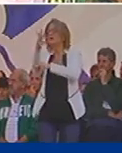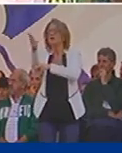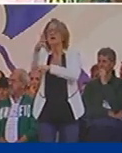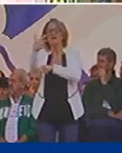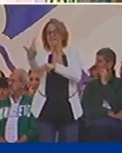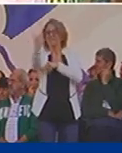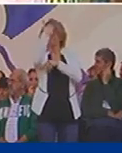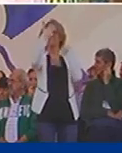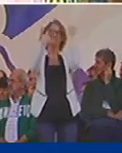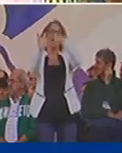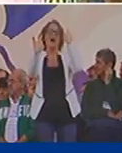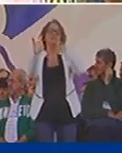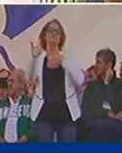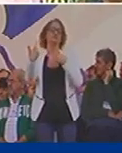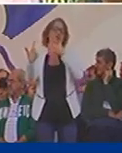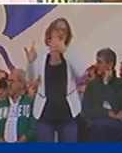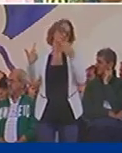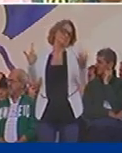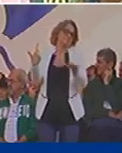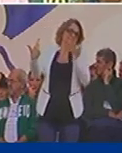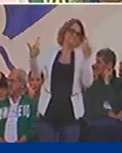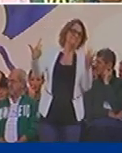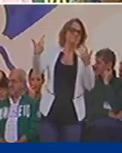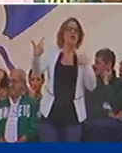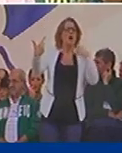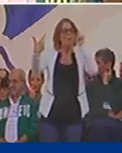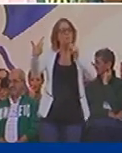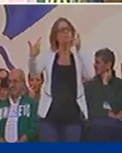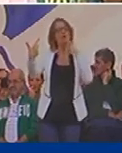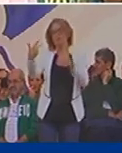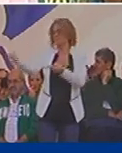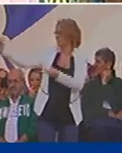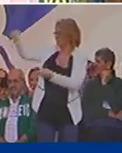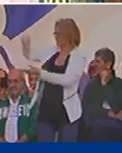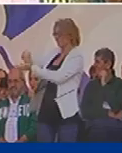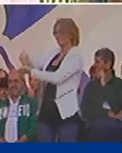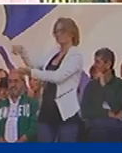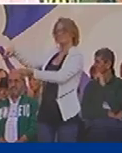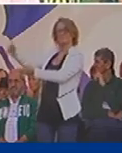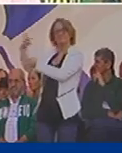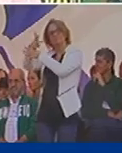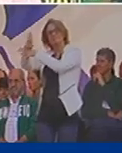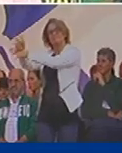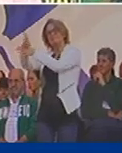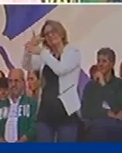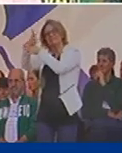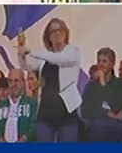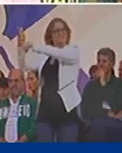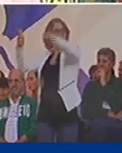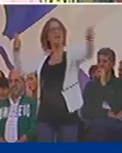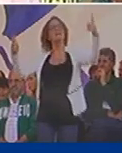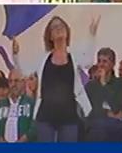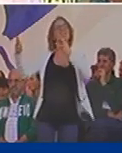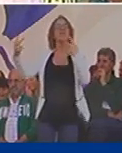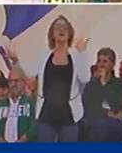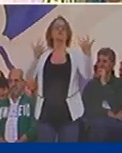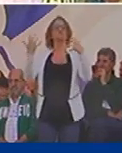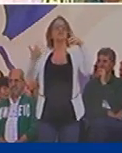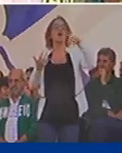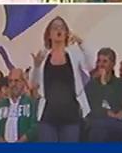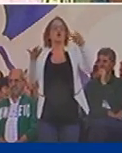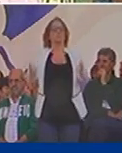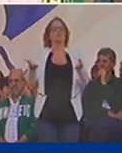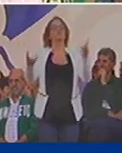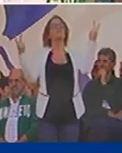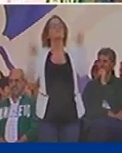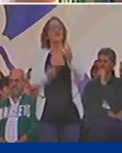la mia faccia, che non è neanche il massimo della vita, ha voglia di salire sul palco a riprendere loro che sono il vero spettacolo di Pontida, la